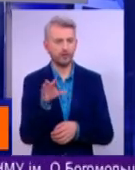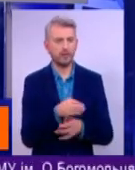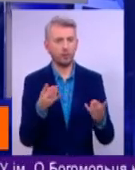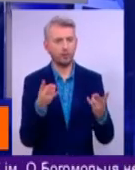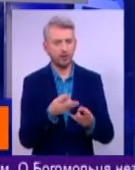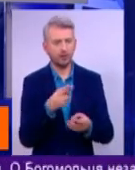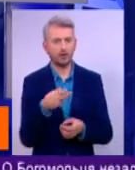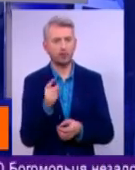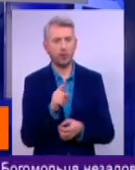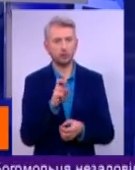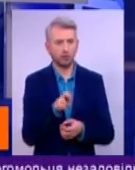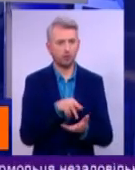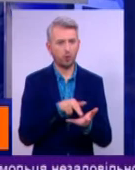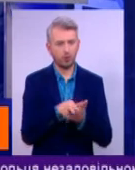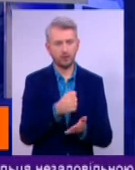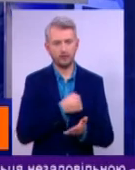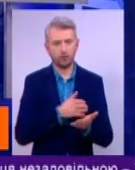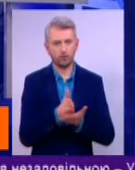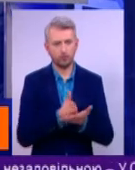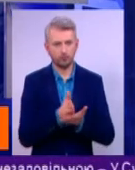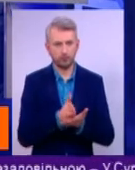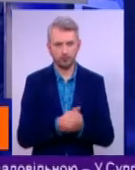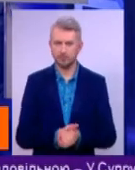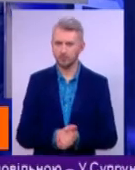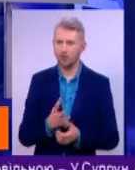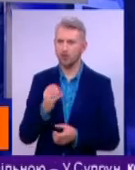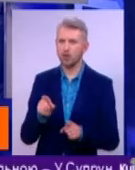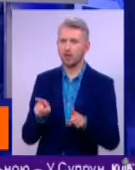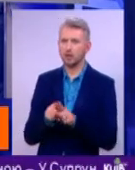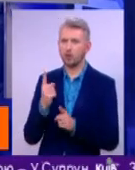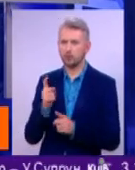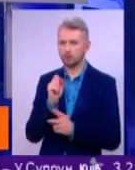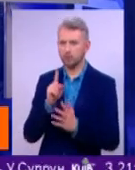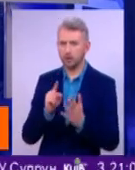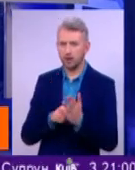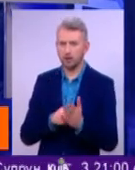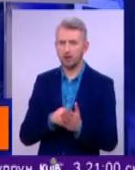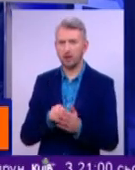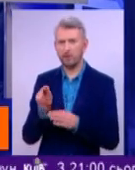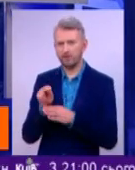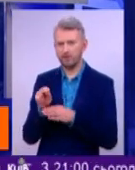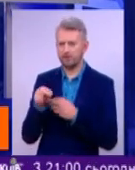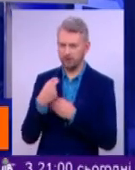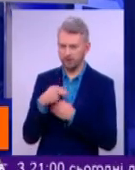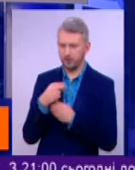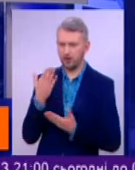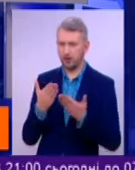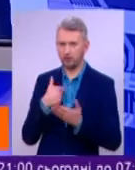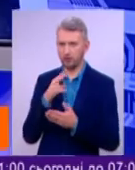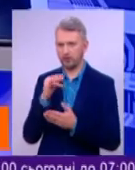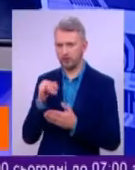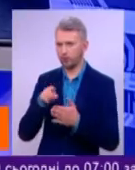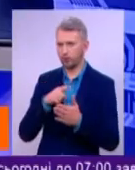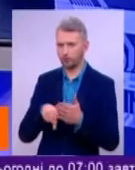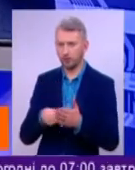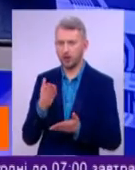необхідне для того, щоб проходити військову службу. Ще такий один нюанс. Виправите, якщо ні, то